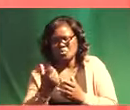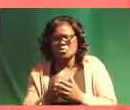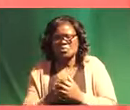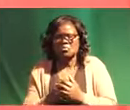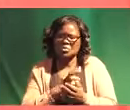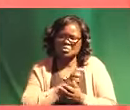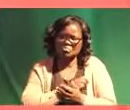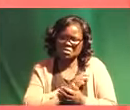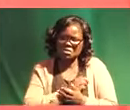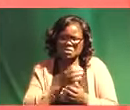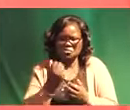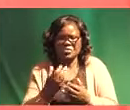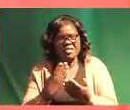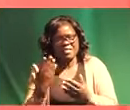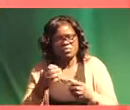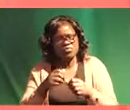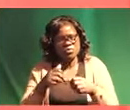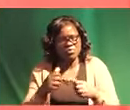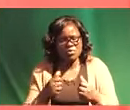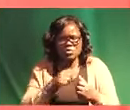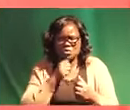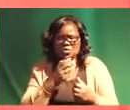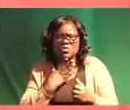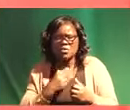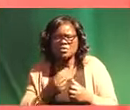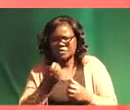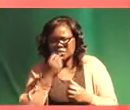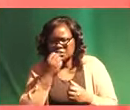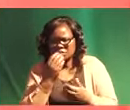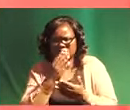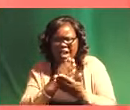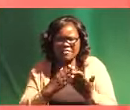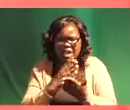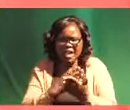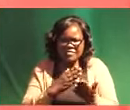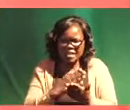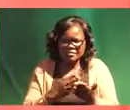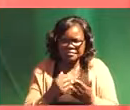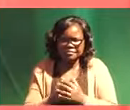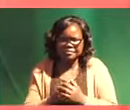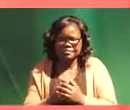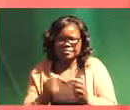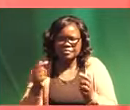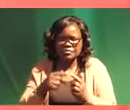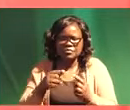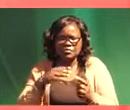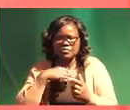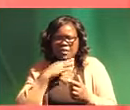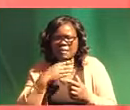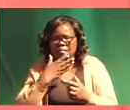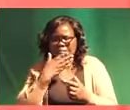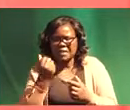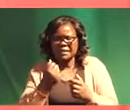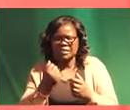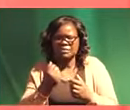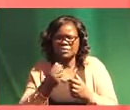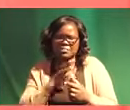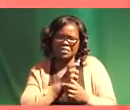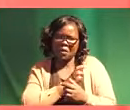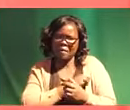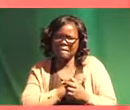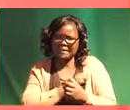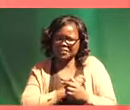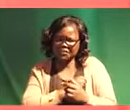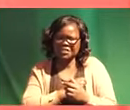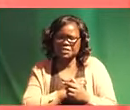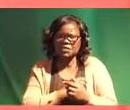alafu vitu itakuja mzuri. Hakuna haja ya kukula chakula nusu nusu mpaka tukufe, afadhali tufunge